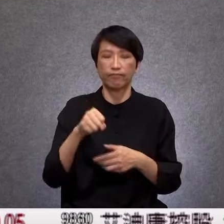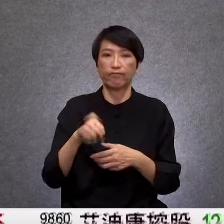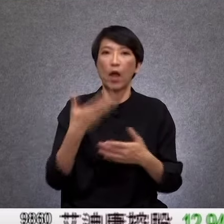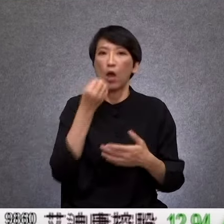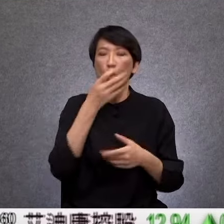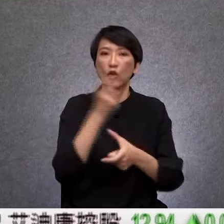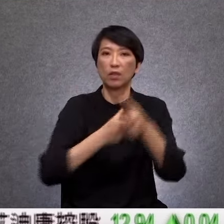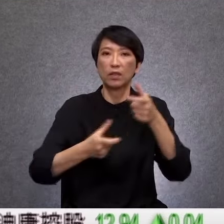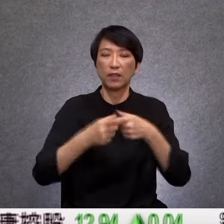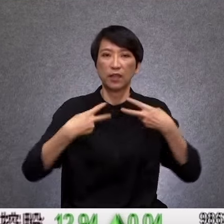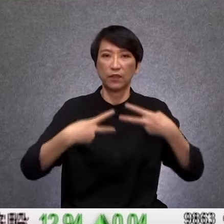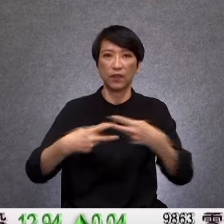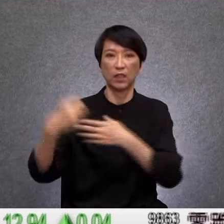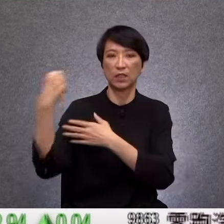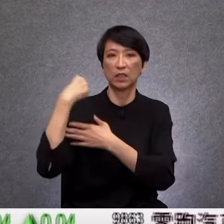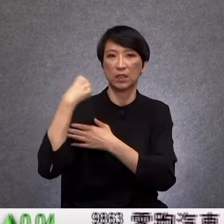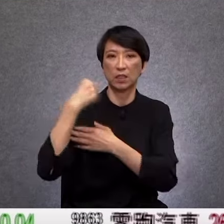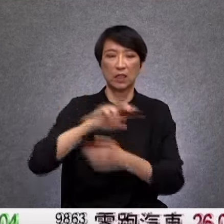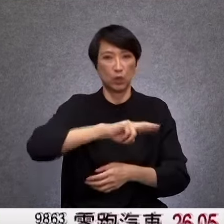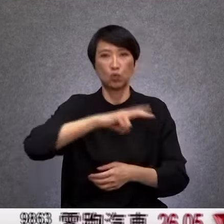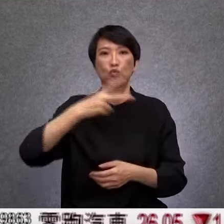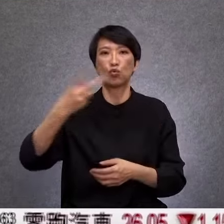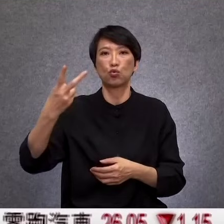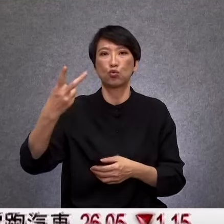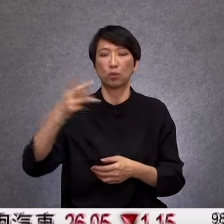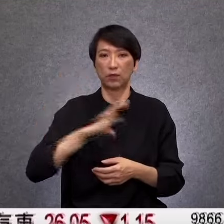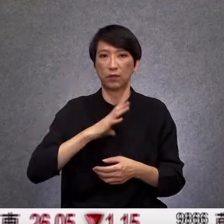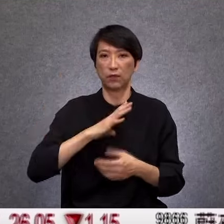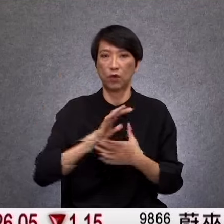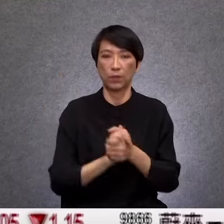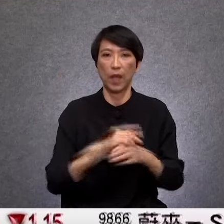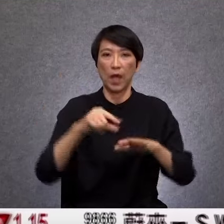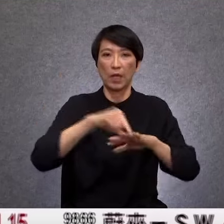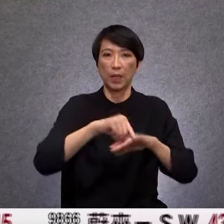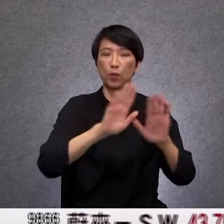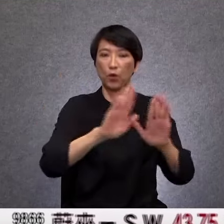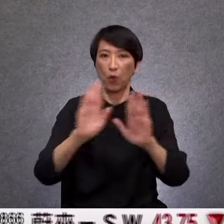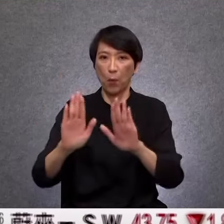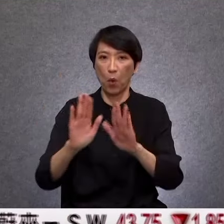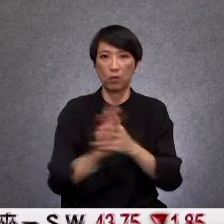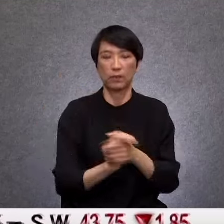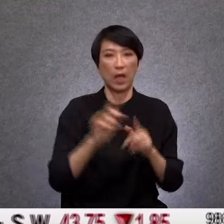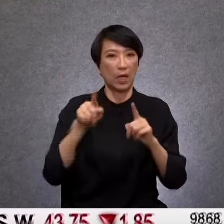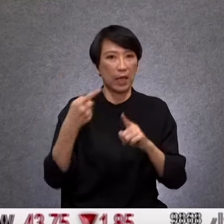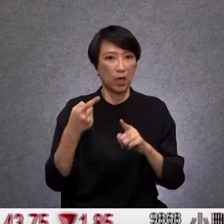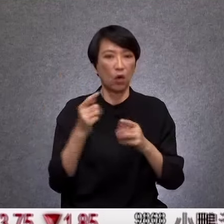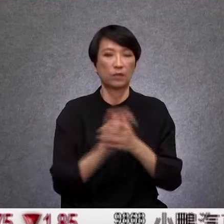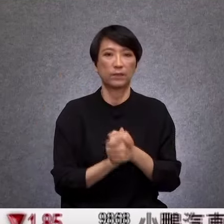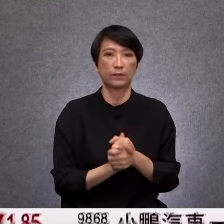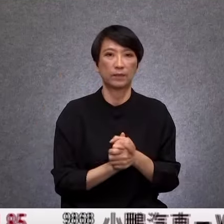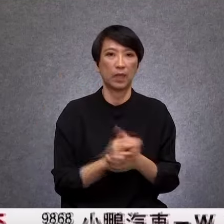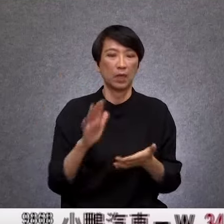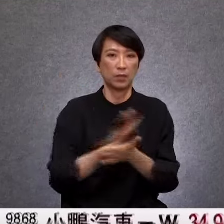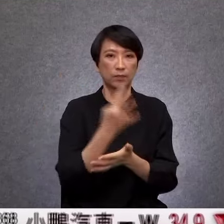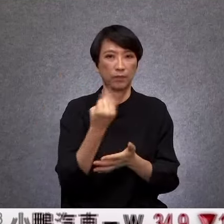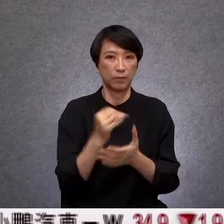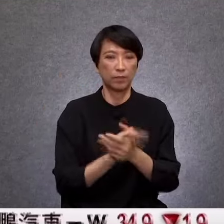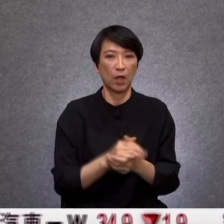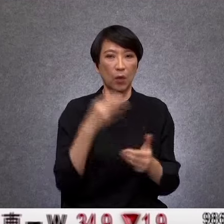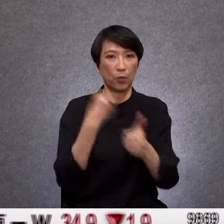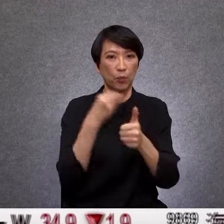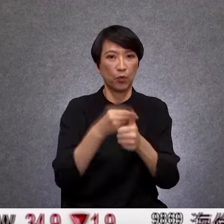本。 可以咁講，香港嘅經濟發展動力咧進入一個轉換嘅階段。除咗金融服務之